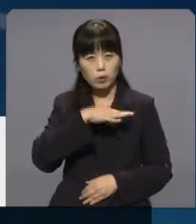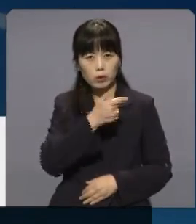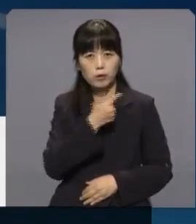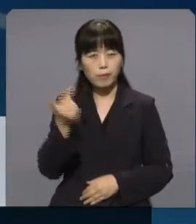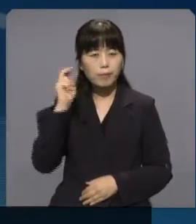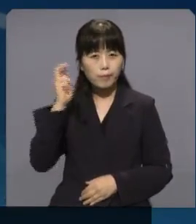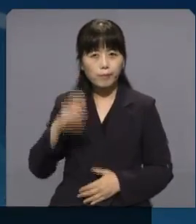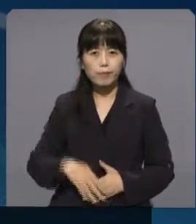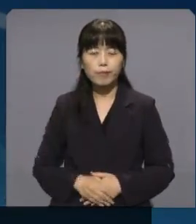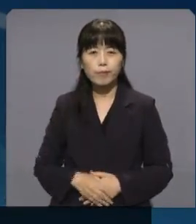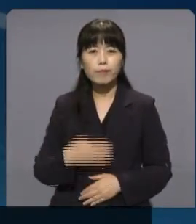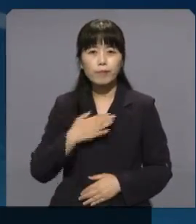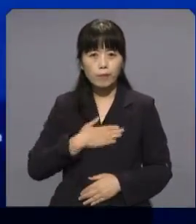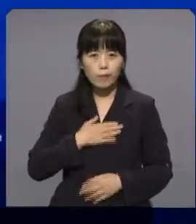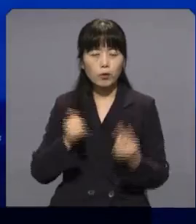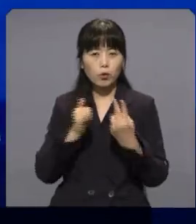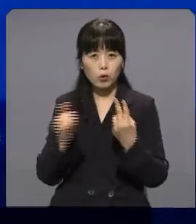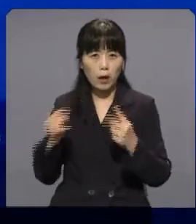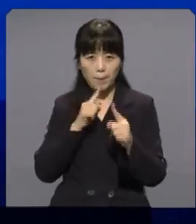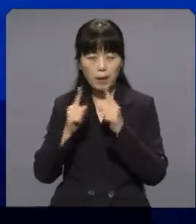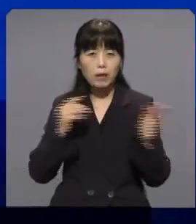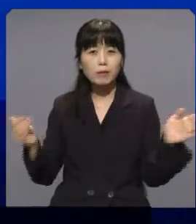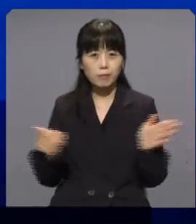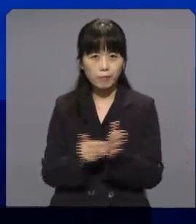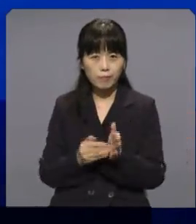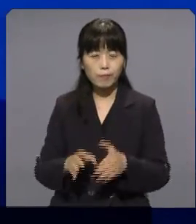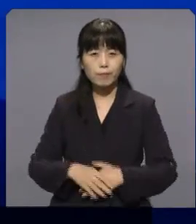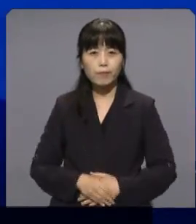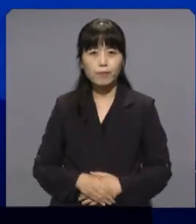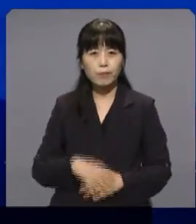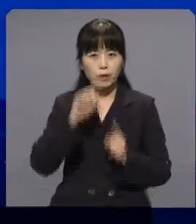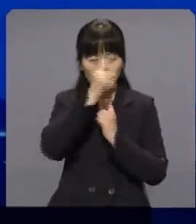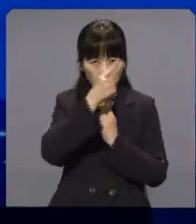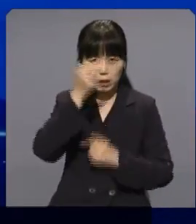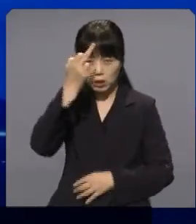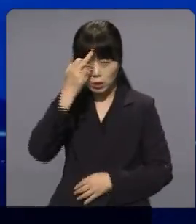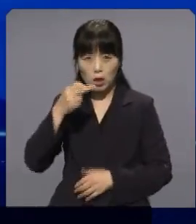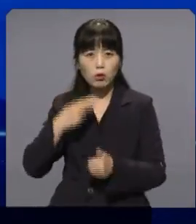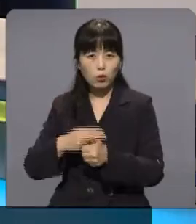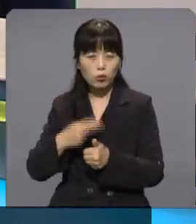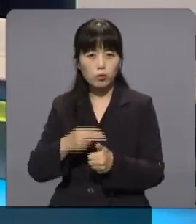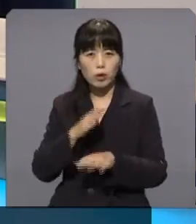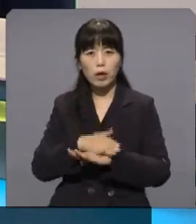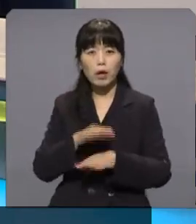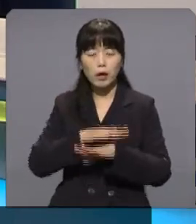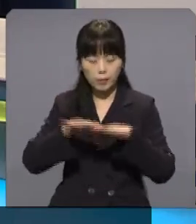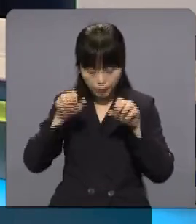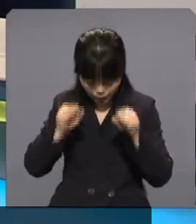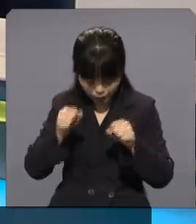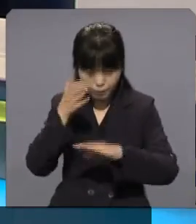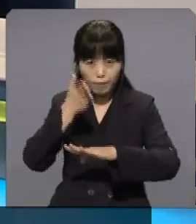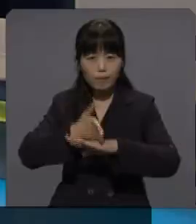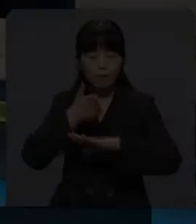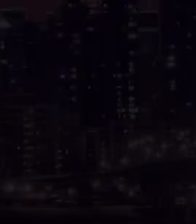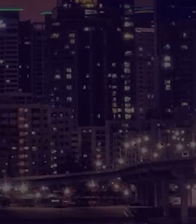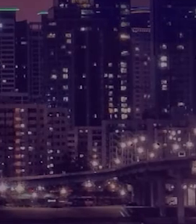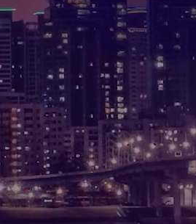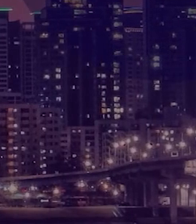보입니다. 알겠습니다. 자, 두 분과는 말씀 여기까지 나누겠습니다. 이종훈 평론가 최진봉 교수님 함께했습니다. 고맙습니다. 네.